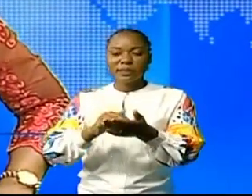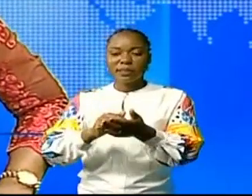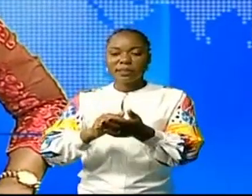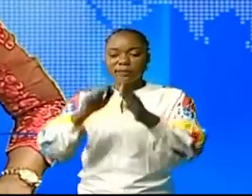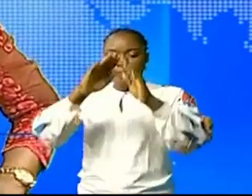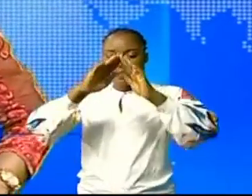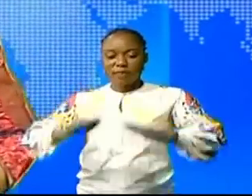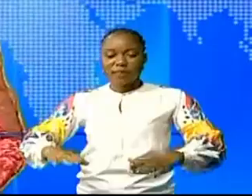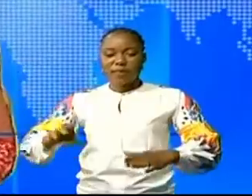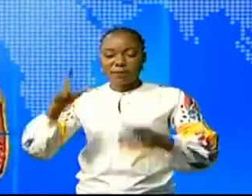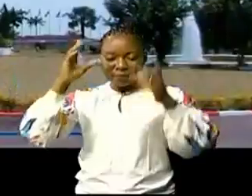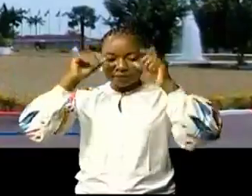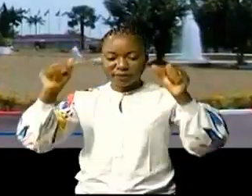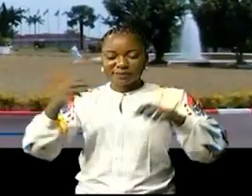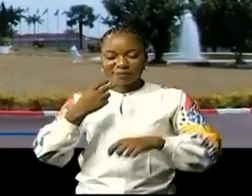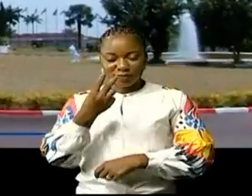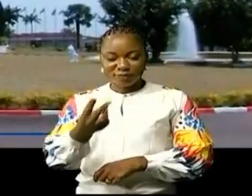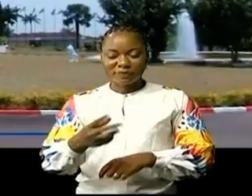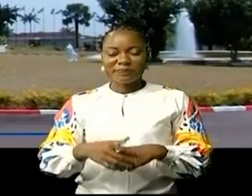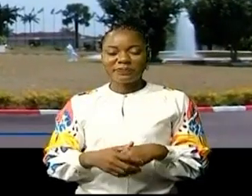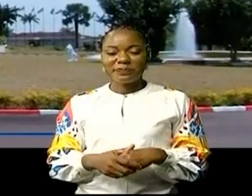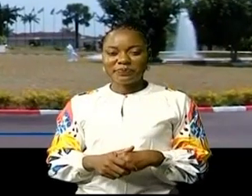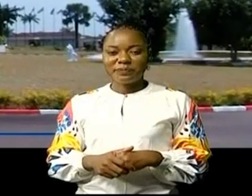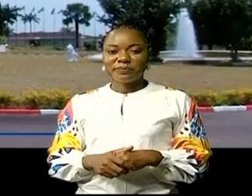africaine. Reportage.